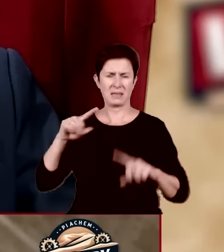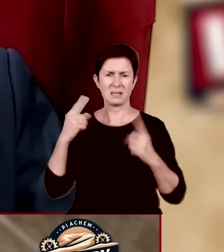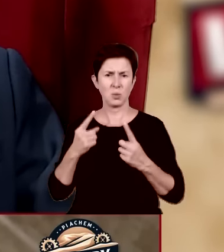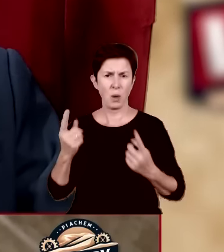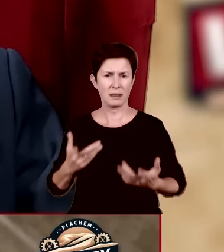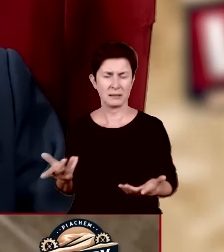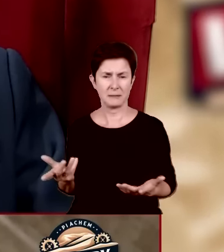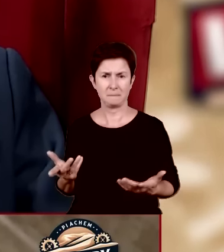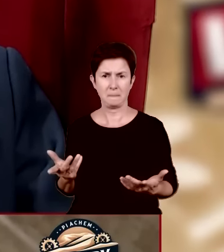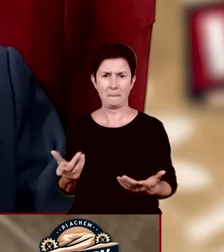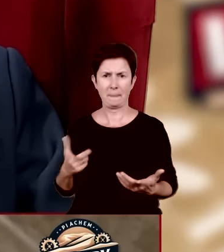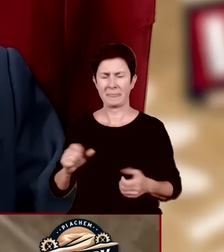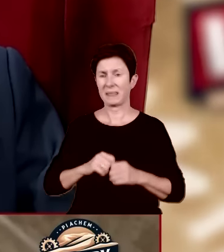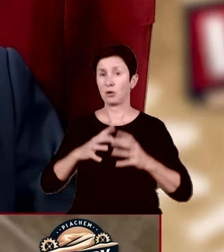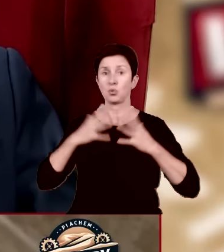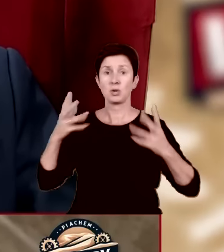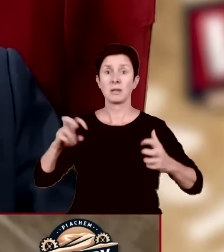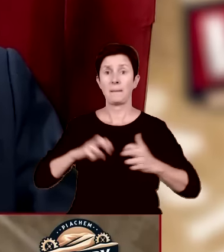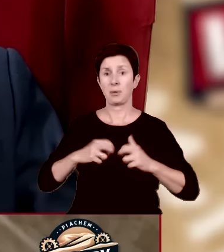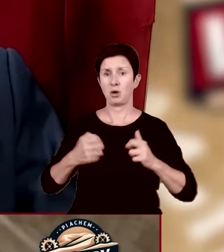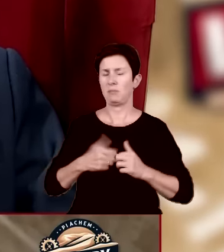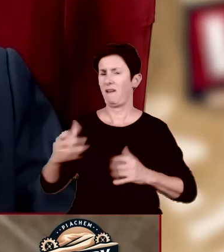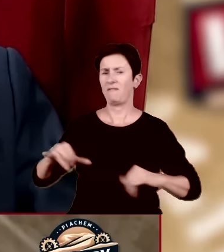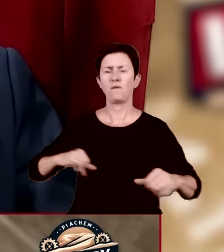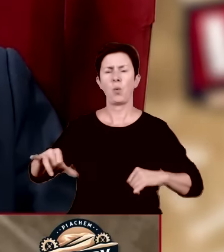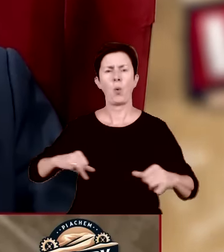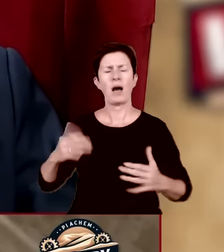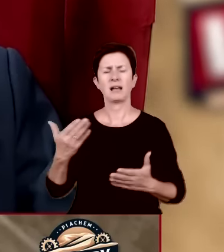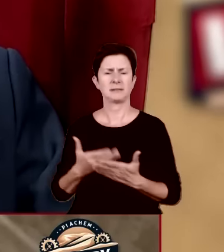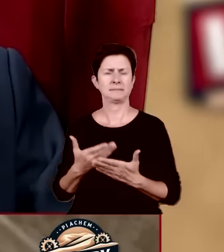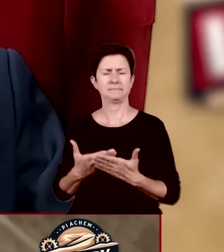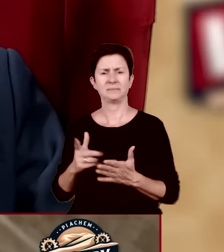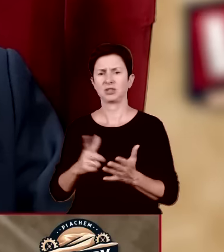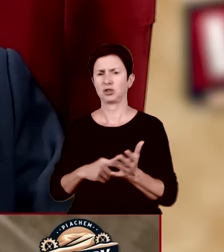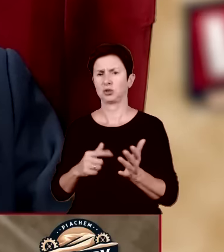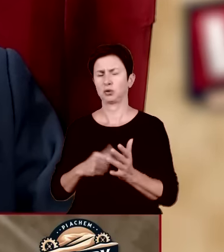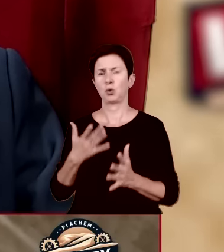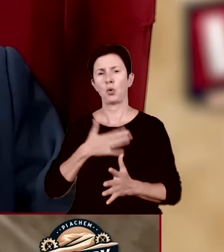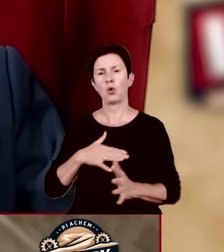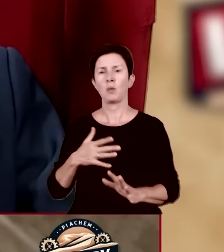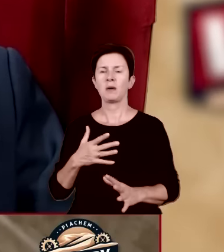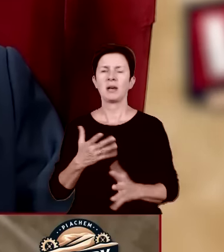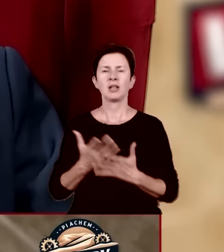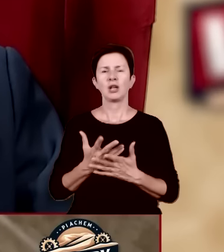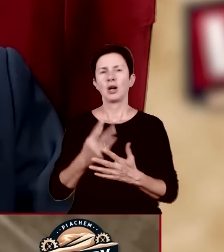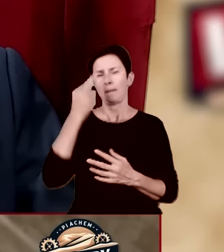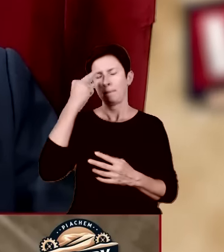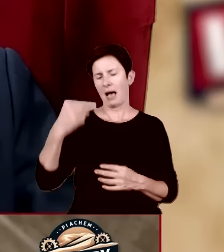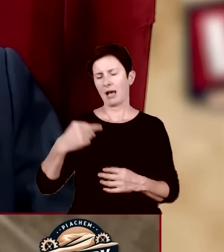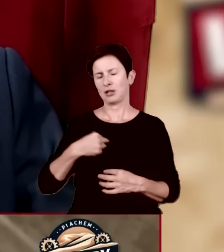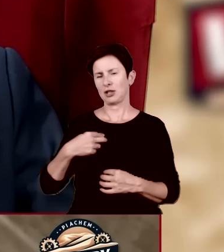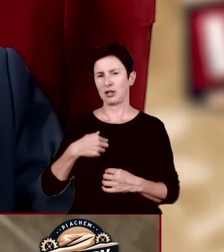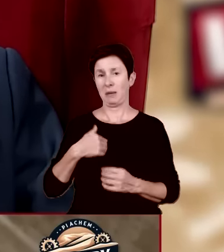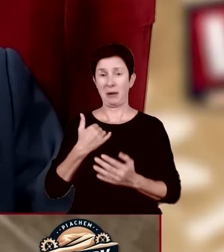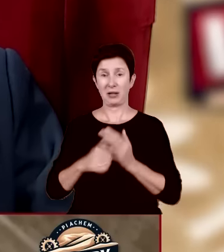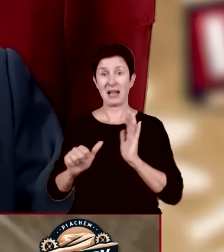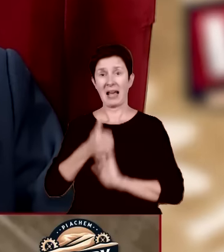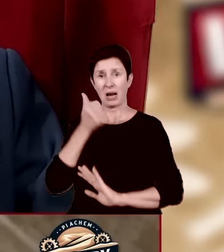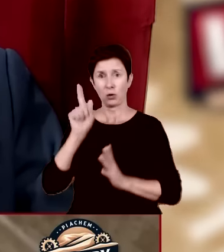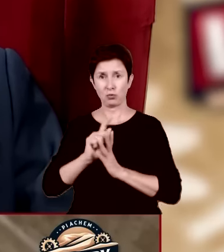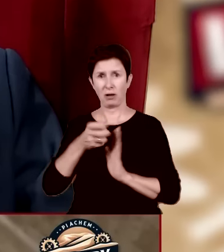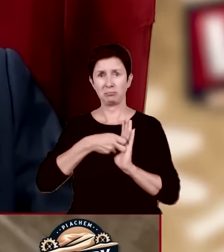I to jest duży problem, bo władza ma to do siebie często, że lubi się zadufać w sobie, że jak raz się udało wywalić kogoś, drugi